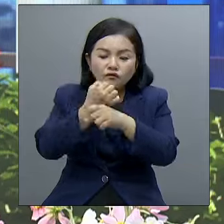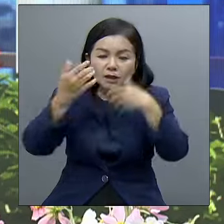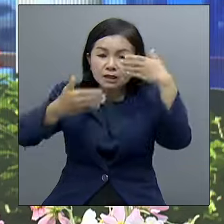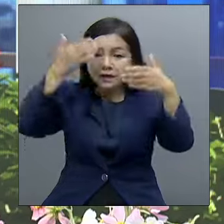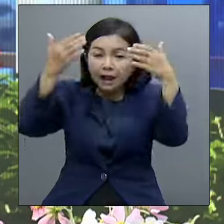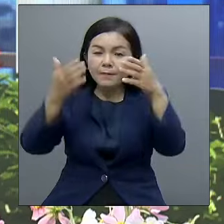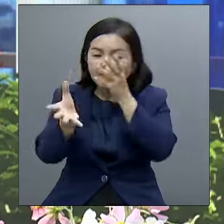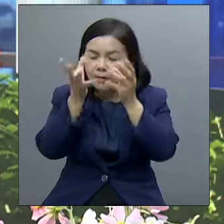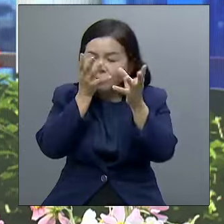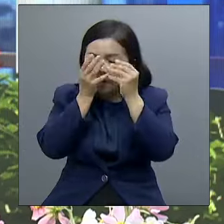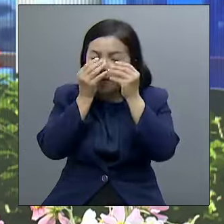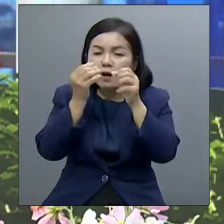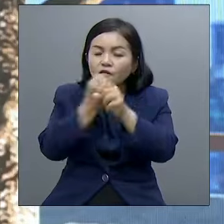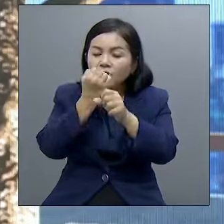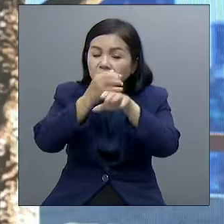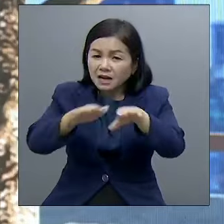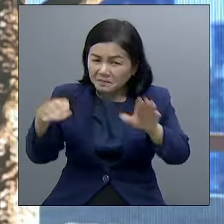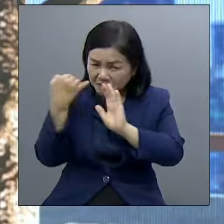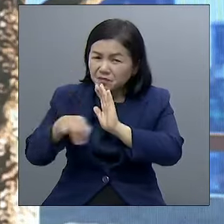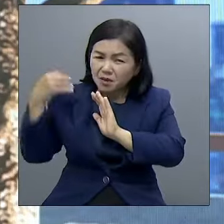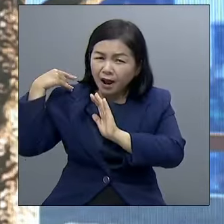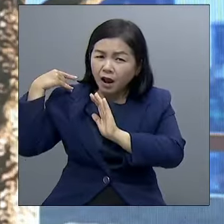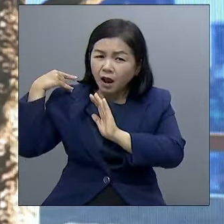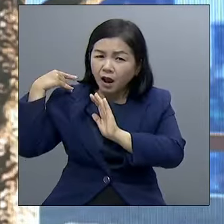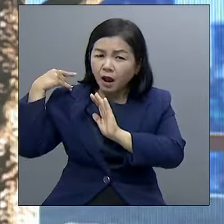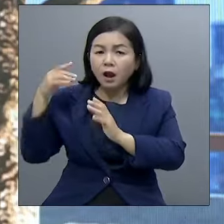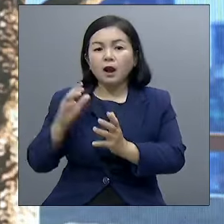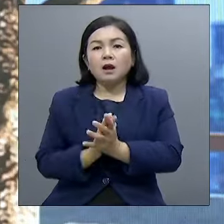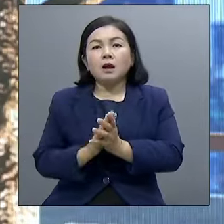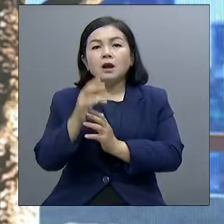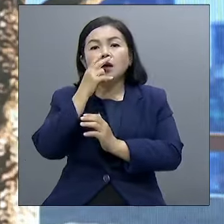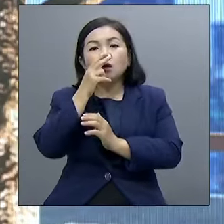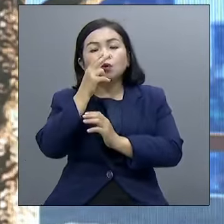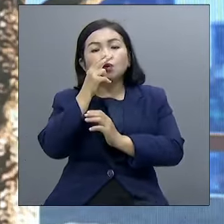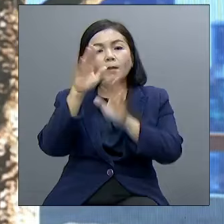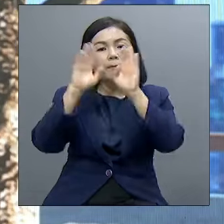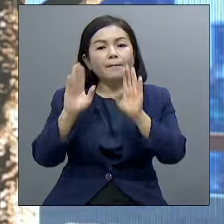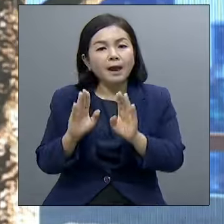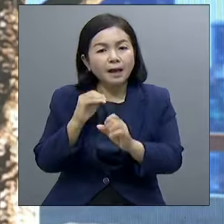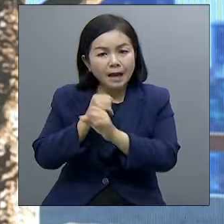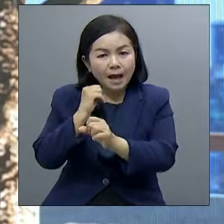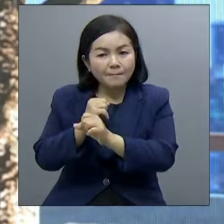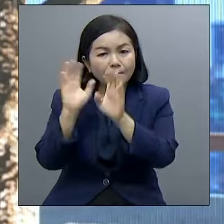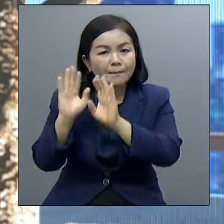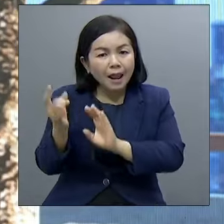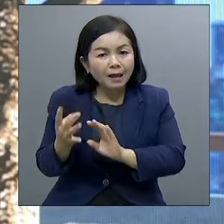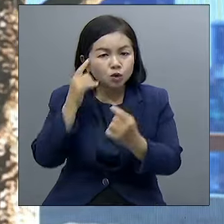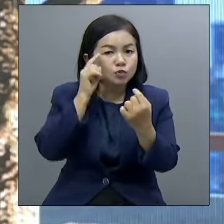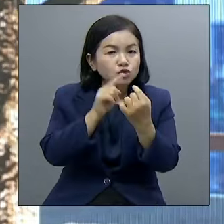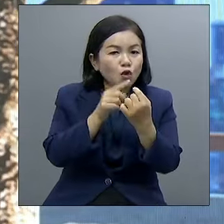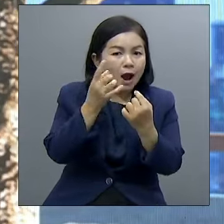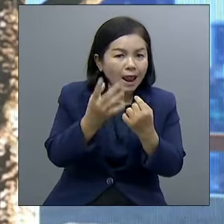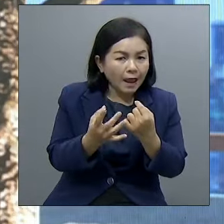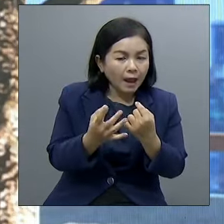ความรู้เด็กแบบนี้มันยังเข้าข่ายความผิดอยู่ครับ กรรมเป็นชื่อเครื่องชี้เจตนาน ะ แต่คำว่าเจตนาตรงนั้นเนี่ยนะครับมันไม่ได้ไป